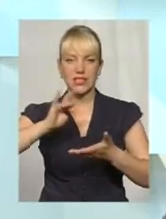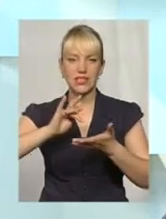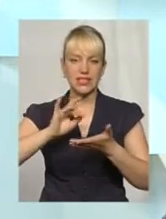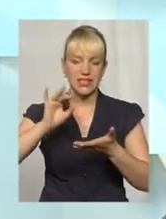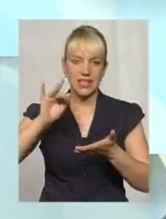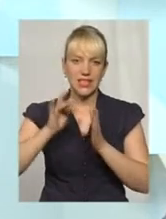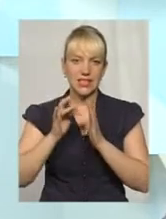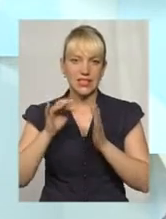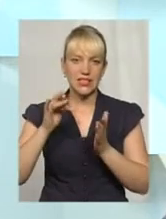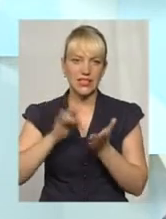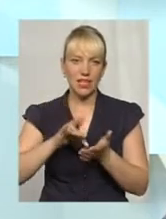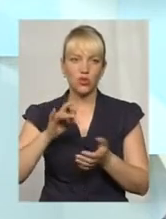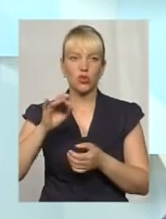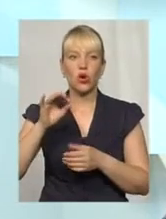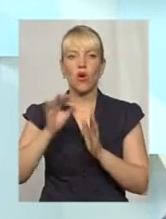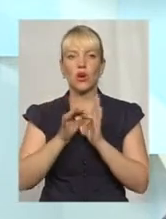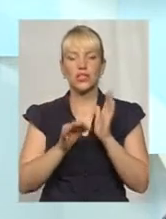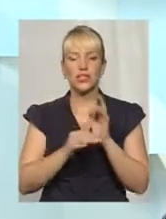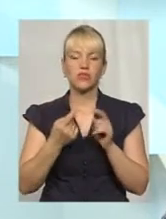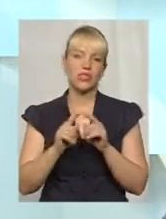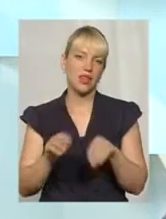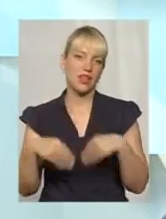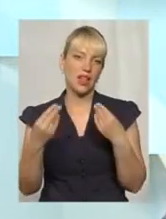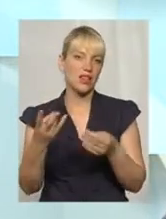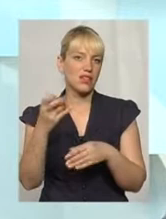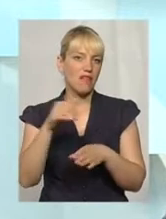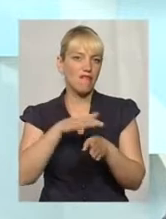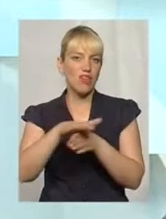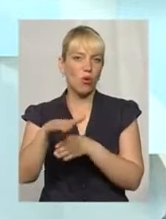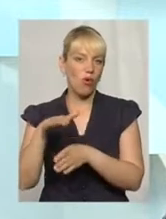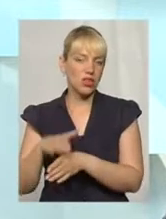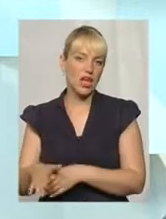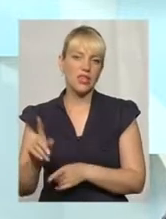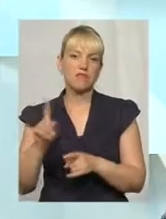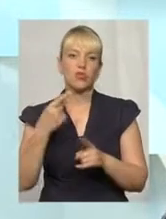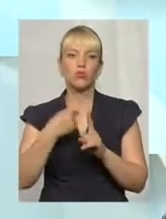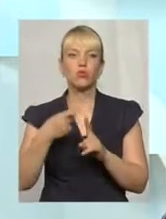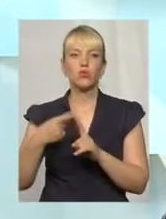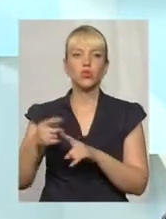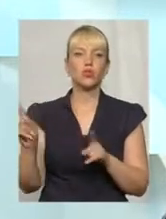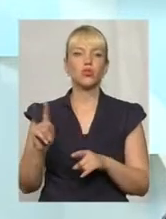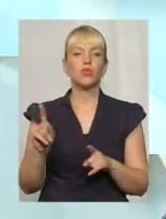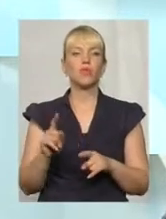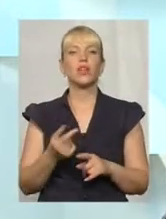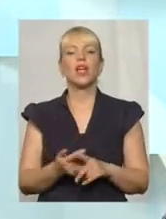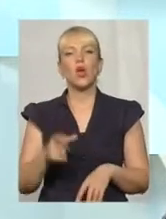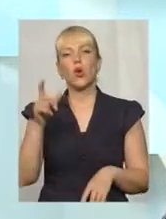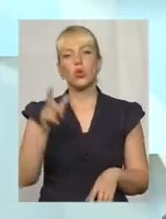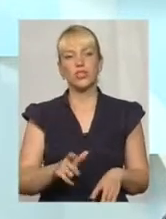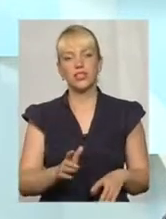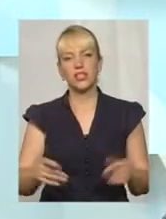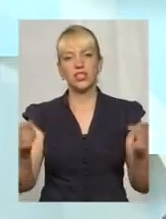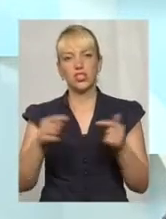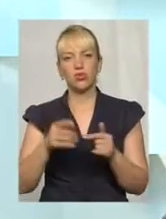оцінювання якості дали просто це до виконання. В чому плюс, скажу, в тому, що людина, мабуть, чітко